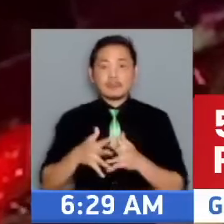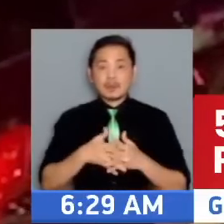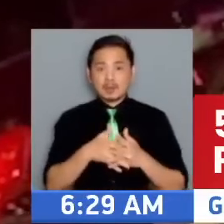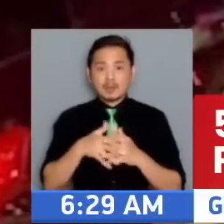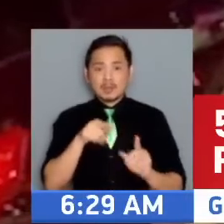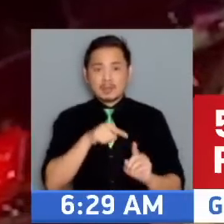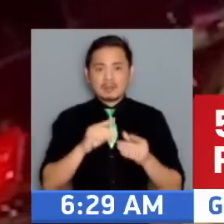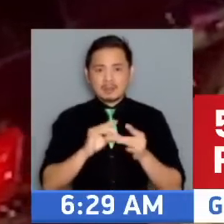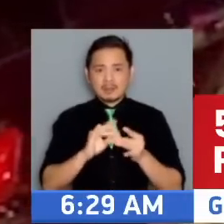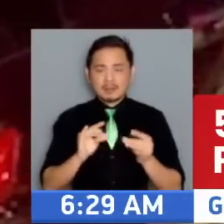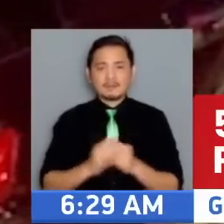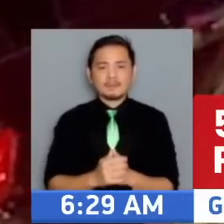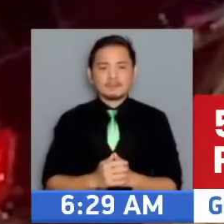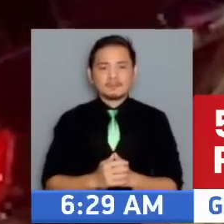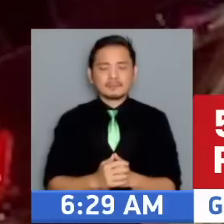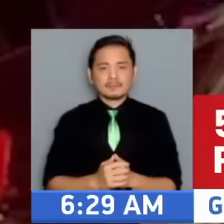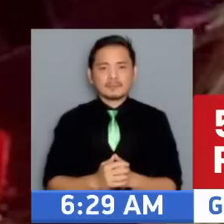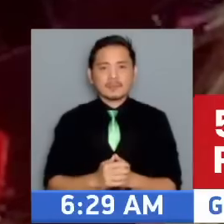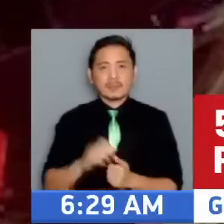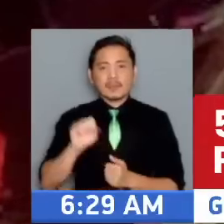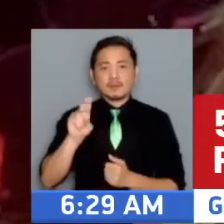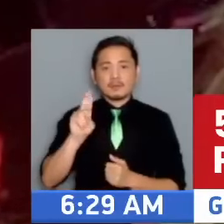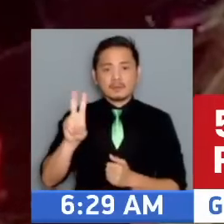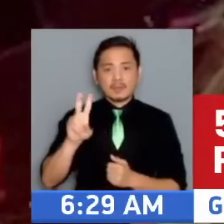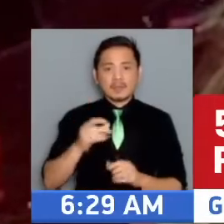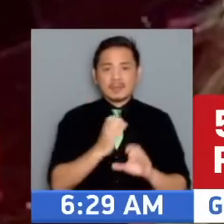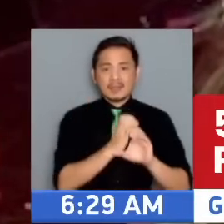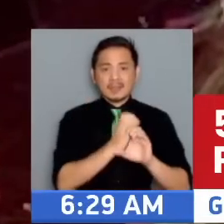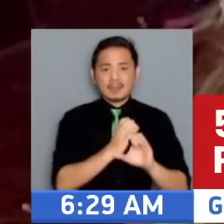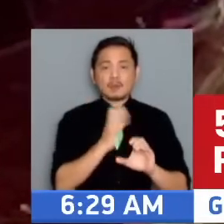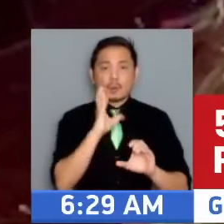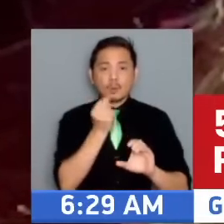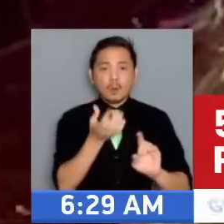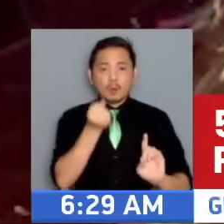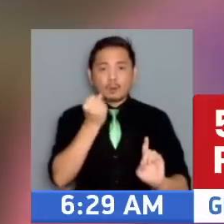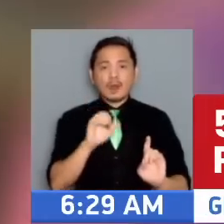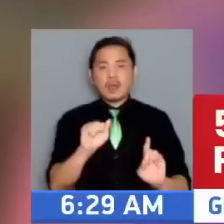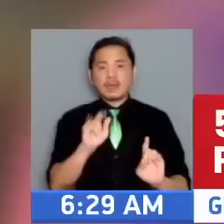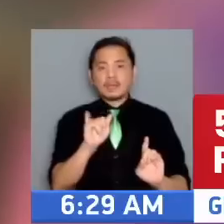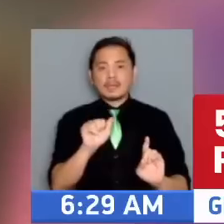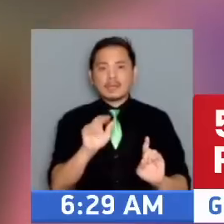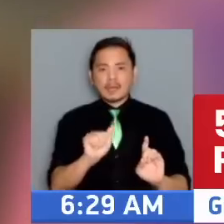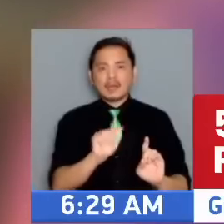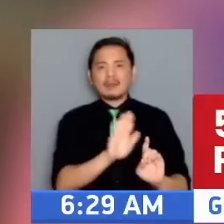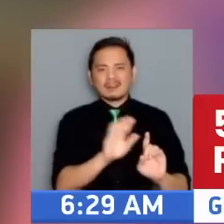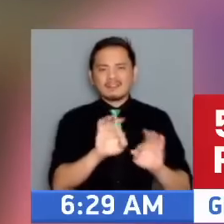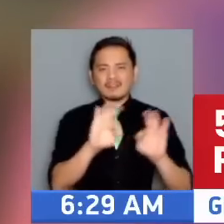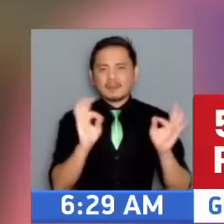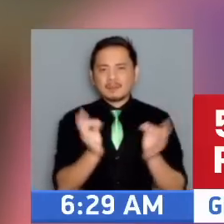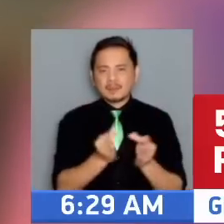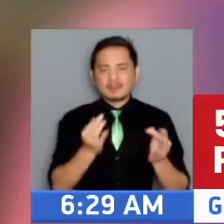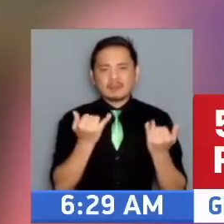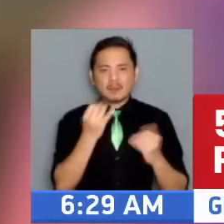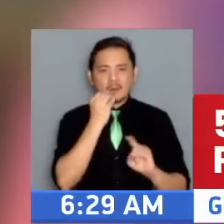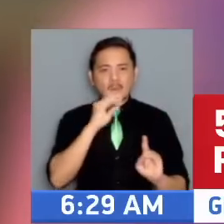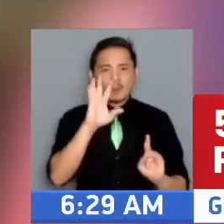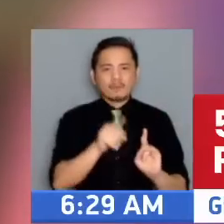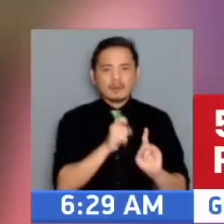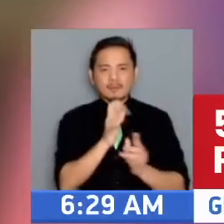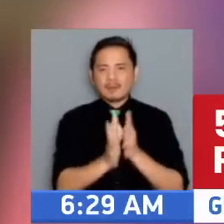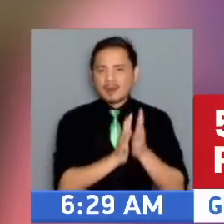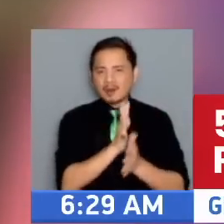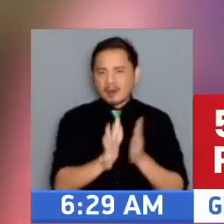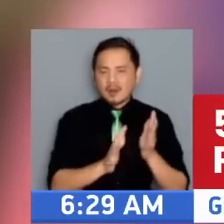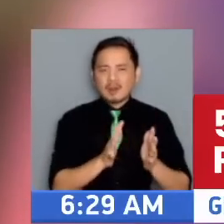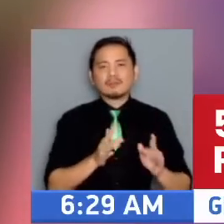pinagbabaril ang sinasakyang SUV ni Elia Crisostomo at ng kanyang pamilya habang pauwi sila mula sa isang party. Matapos ang mahigit